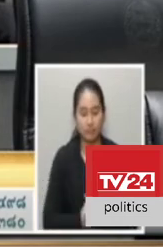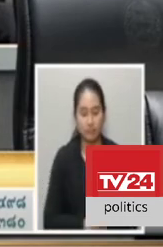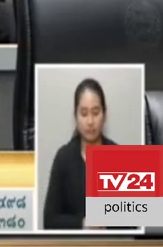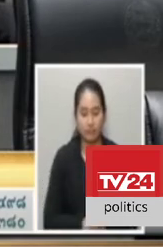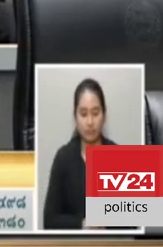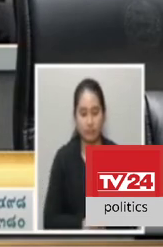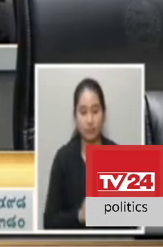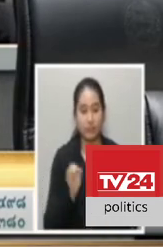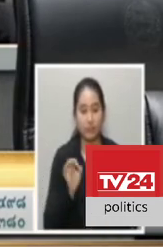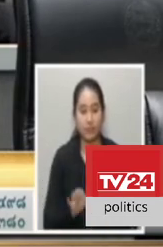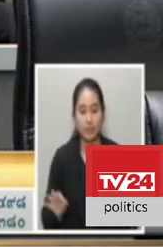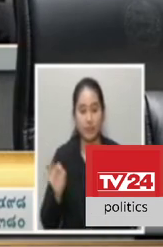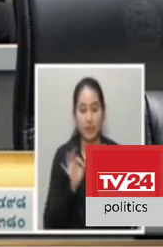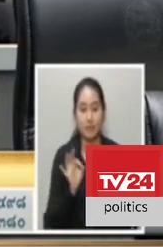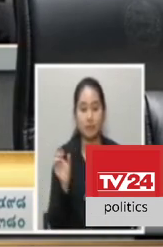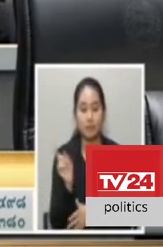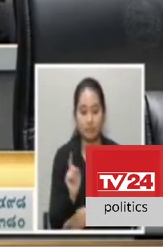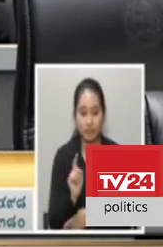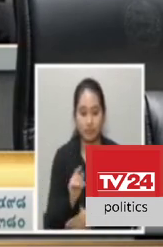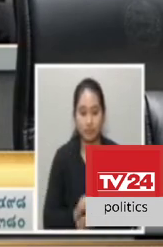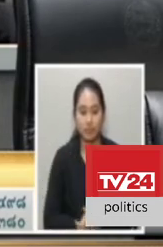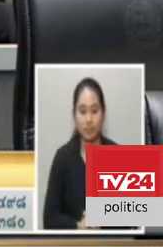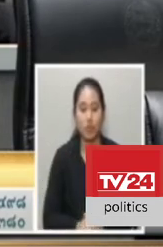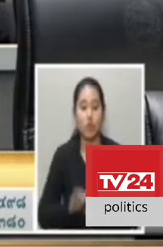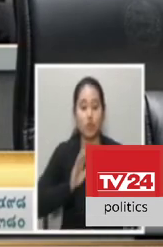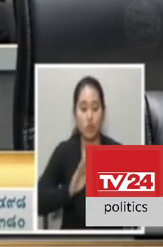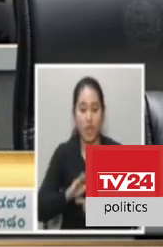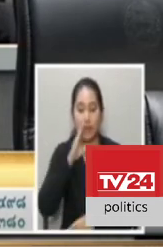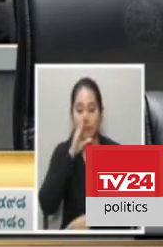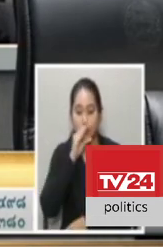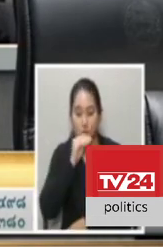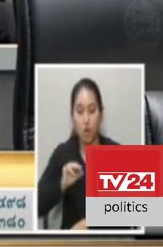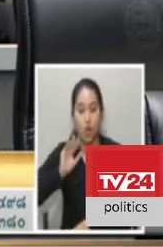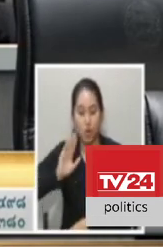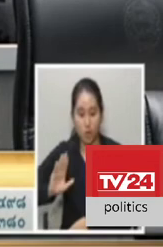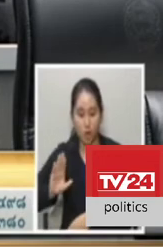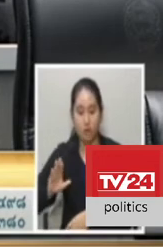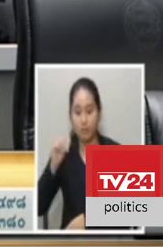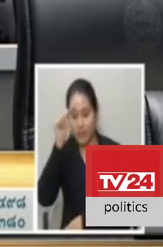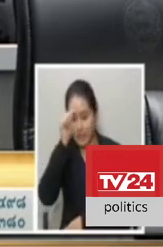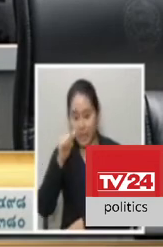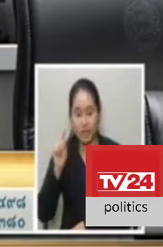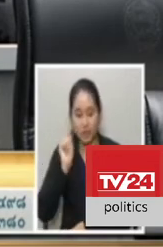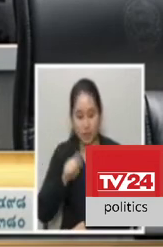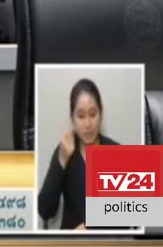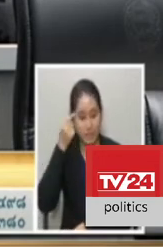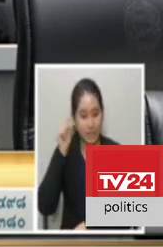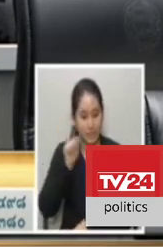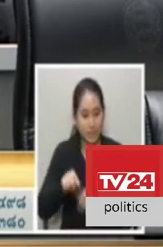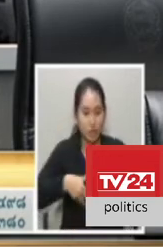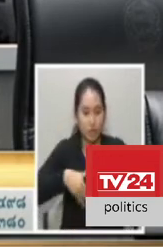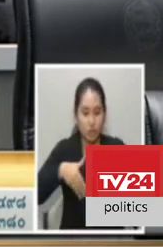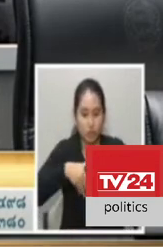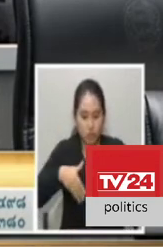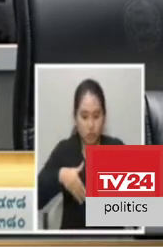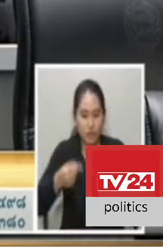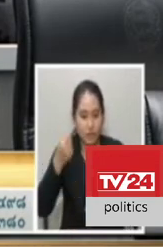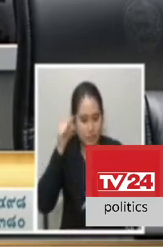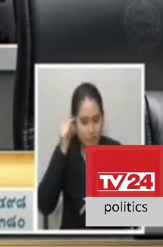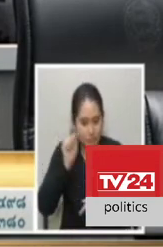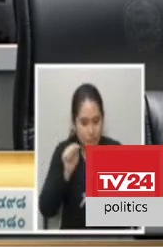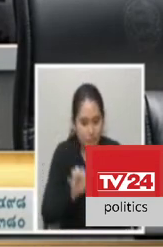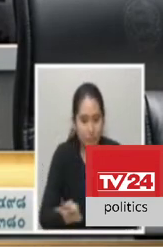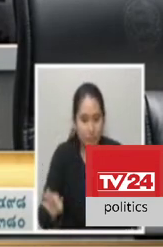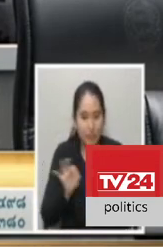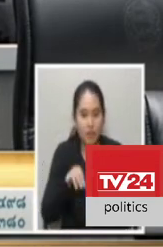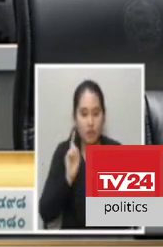ญค่ะท่านได้ยกคำพูดของมหาตมะคานธีที่บอกว่าให้นึกถึงประชาชนในประเทศเป็นสำคัญจึงมีความจำเป็นที่ต้องถอน